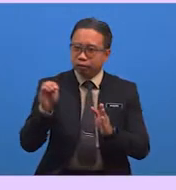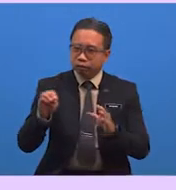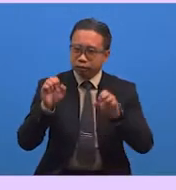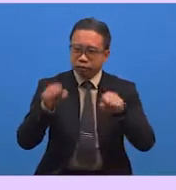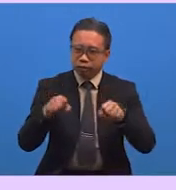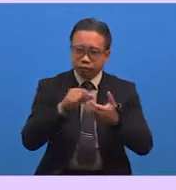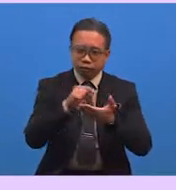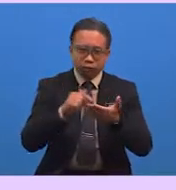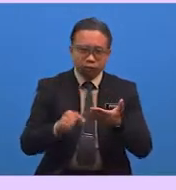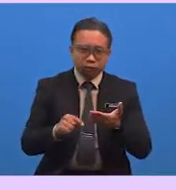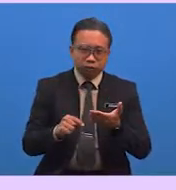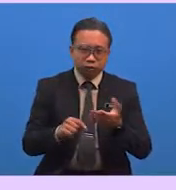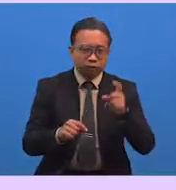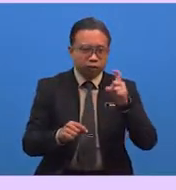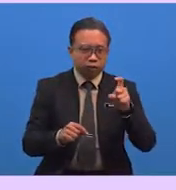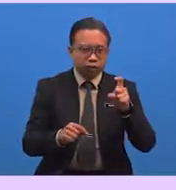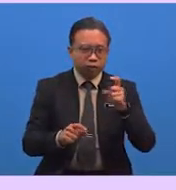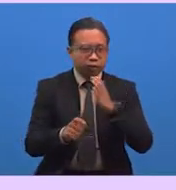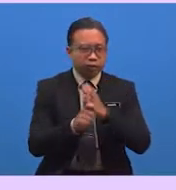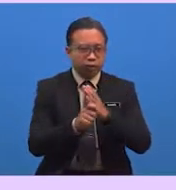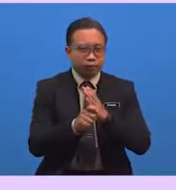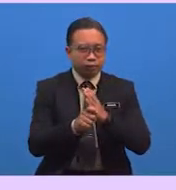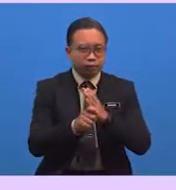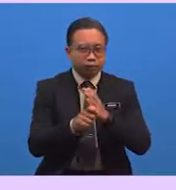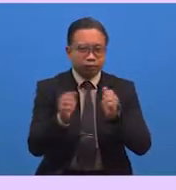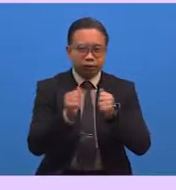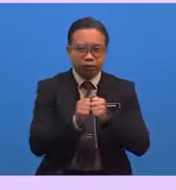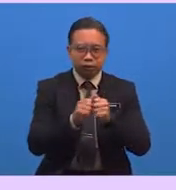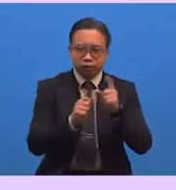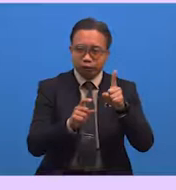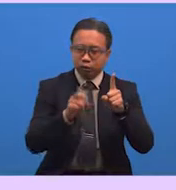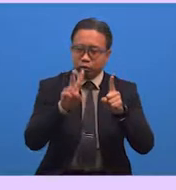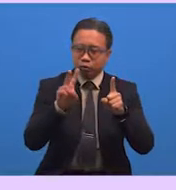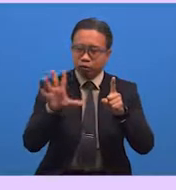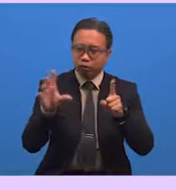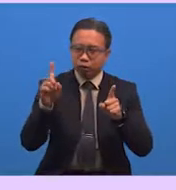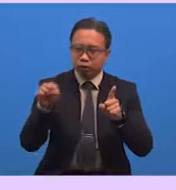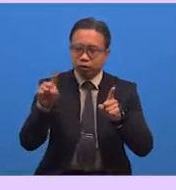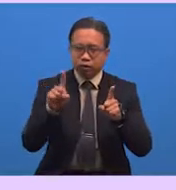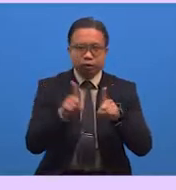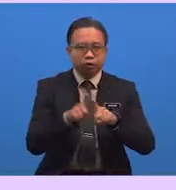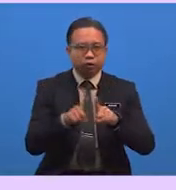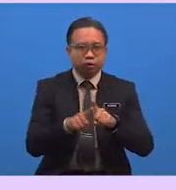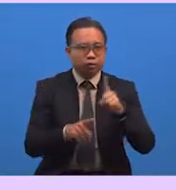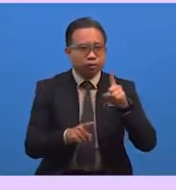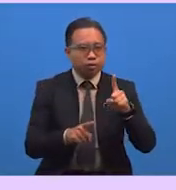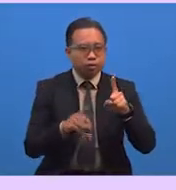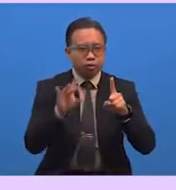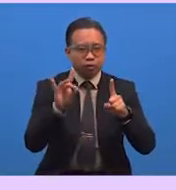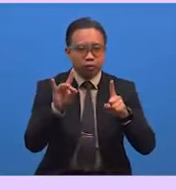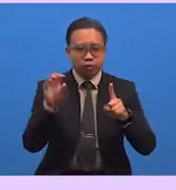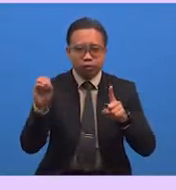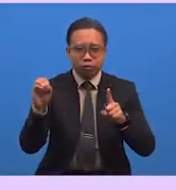boleh tulis X tambah dengan 125 darjah bersamaan